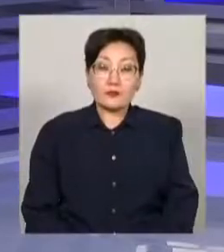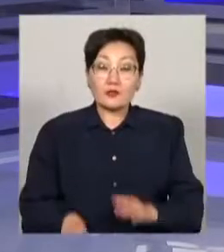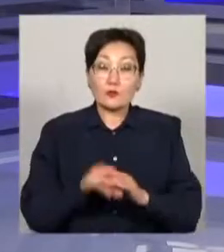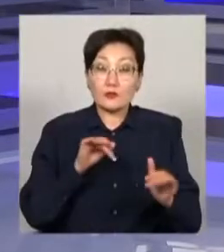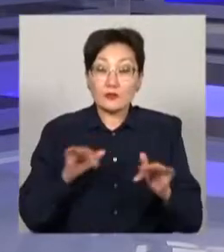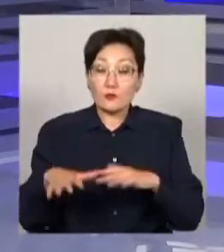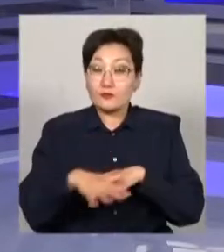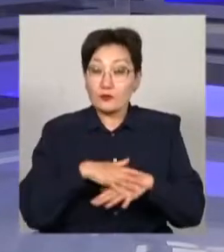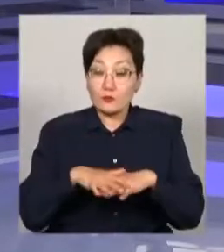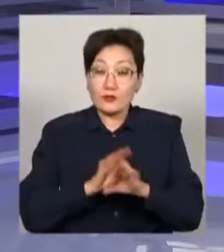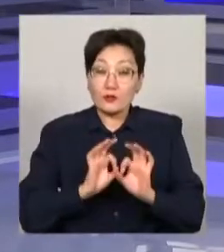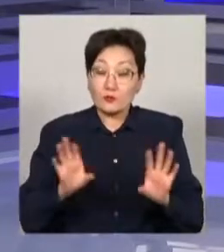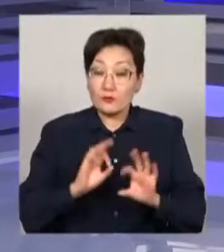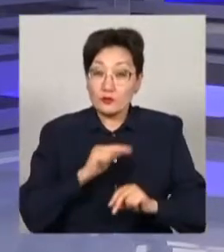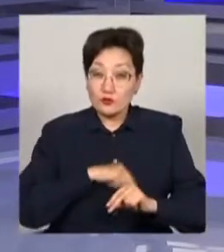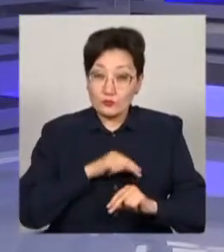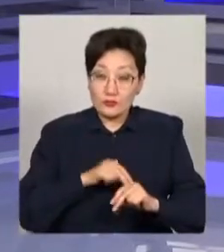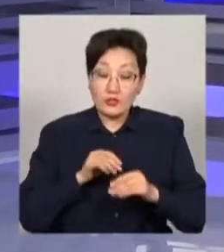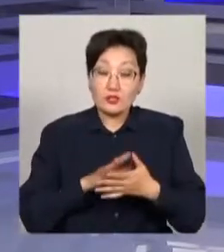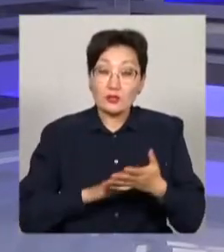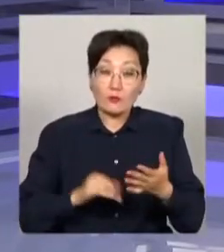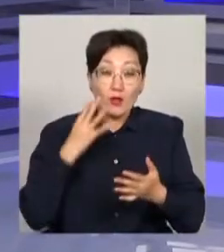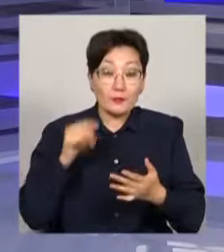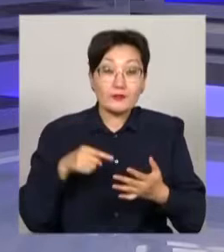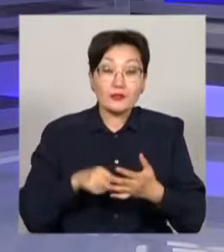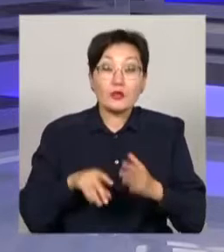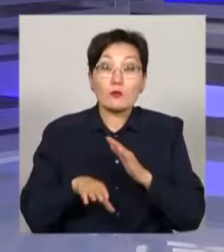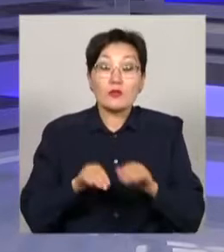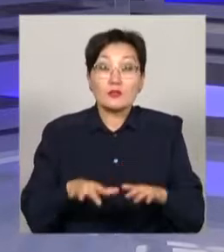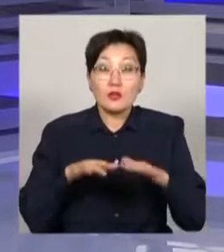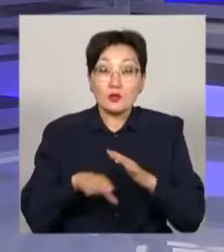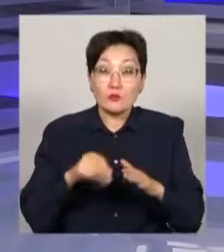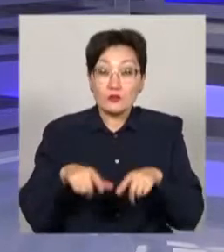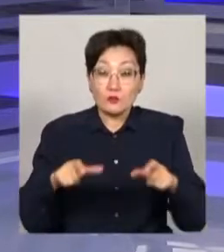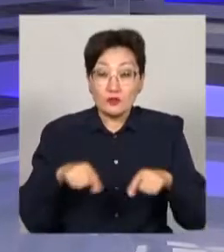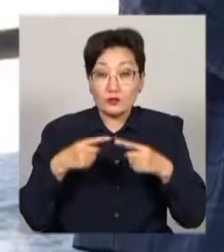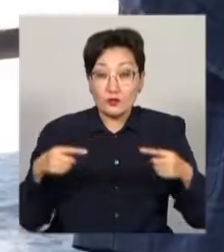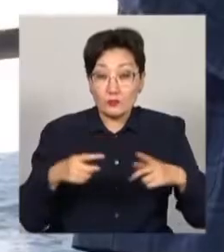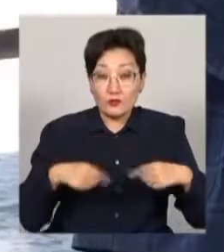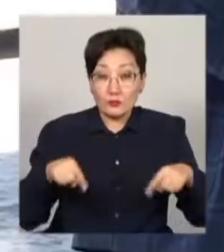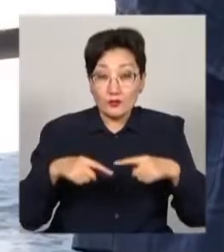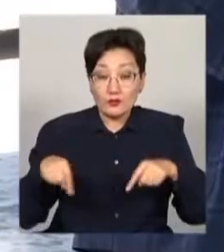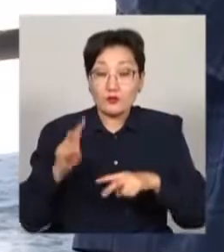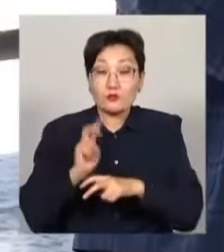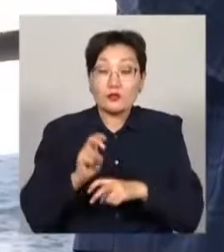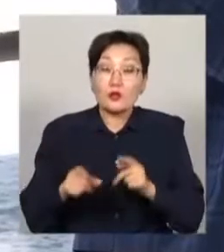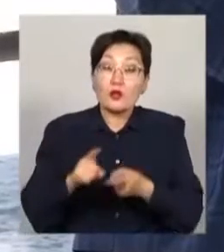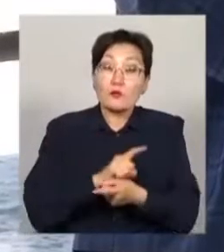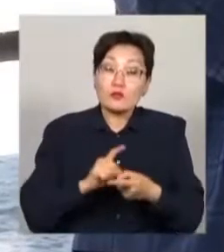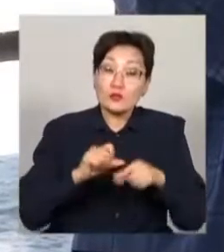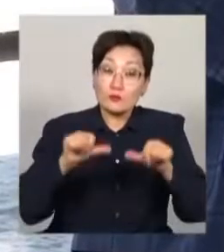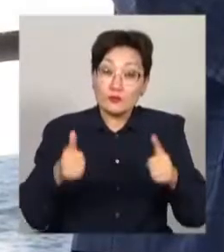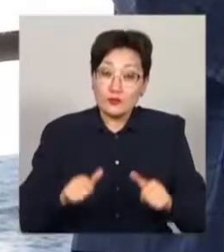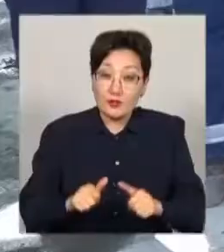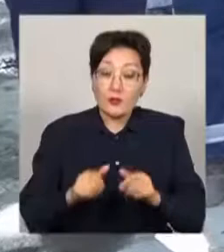Референдумды халыққа түсіндіру жұмыстары жалғасып жатыр. Алматы қалалық мәслихатының депутаттары түрлі мекемелерге барып, өзгерудің моделінің